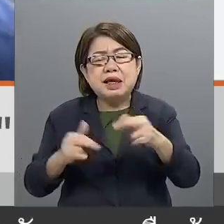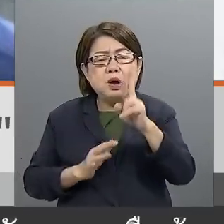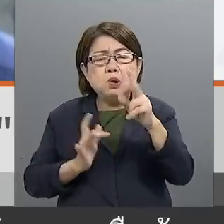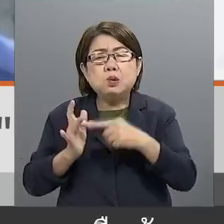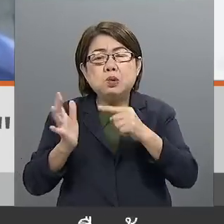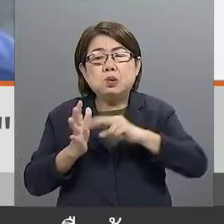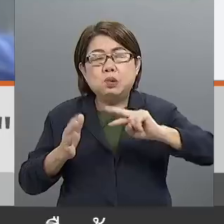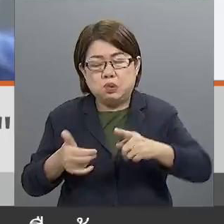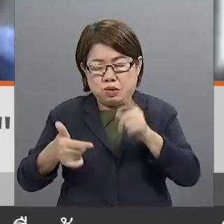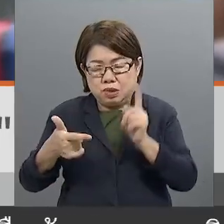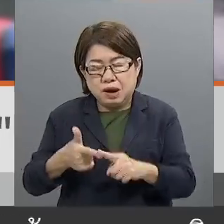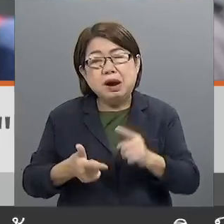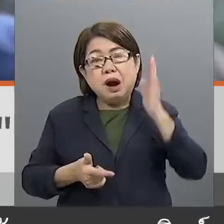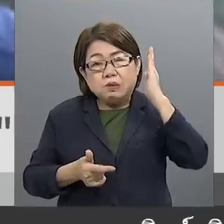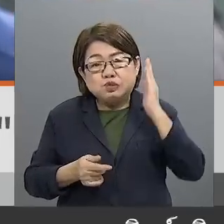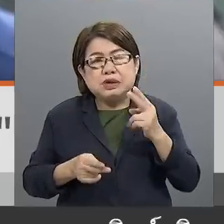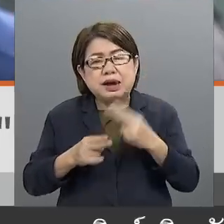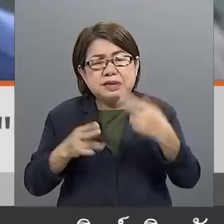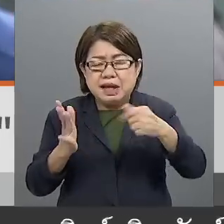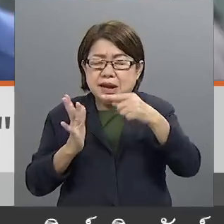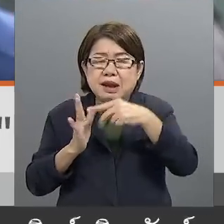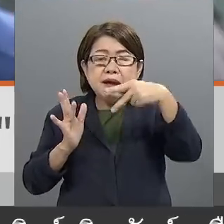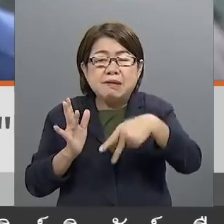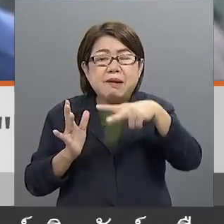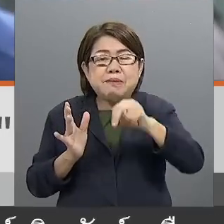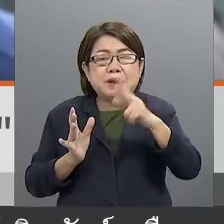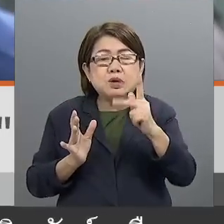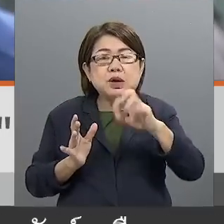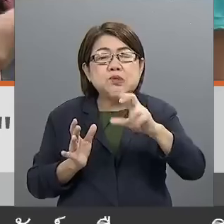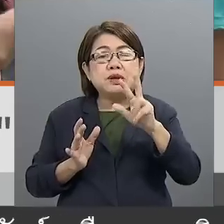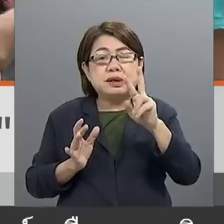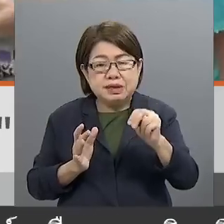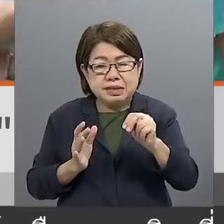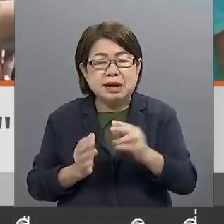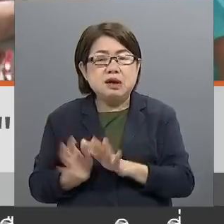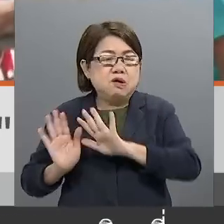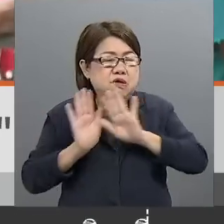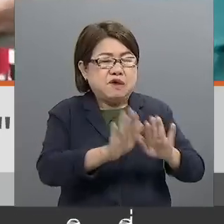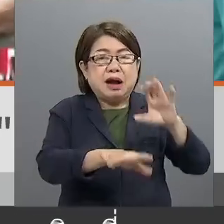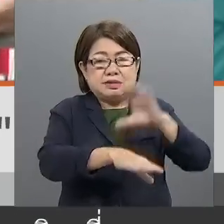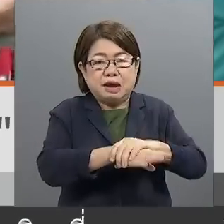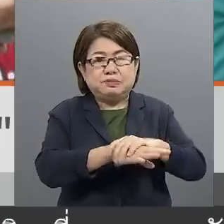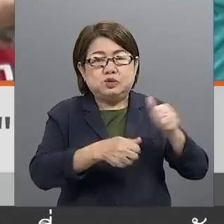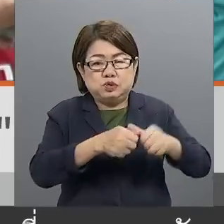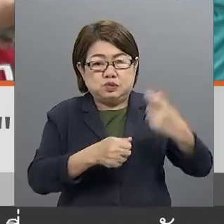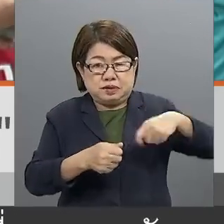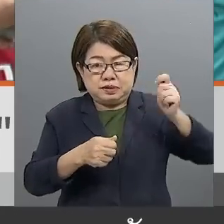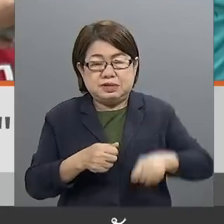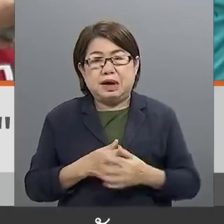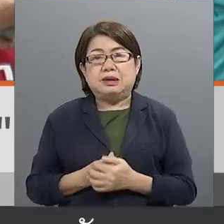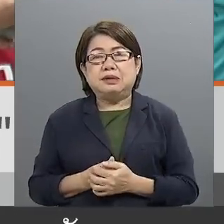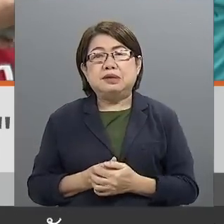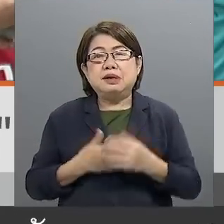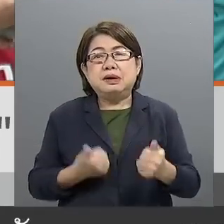รักษ์หรือว่าเป็นกลิ่นมาฝากขังที่ศาลอาญาในพระทศพรเสรีรักษ์นักเคลื่อนไหวทางการเมืองได้เดินทางมาเพื่อติด